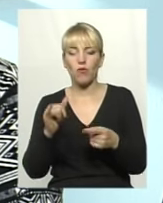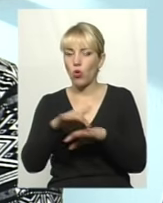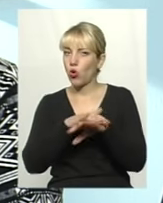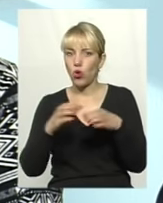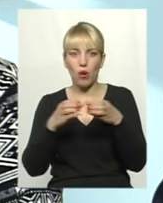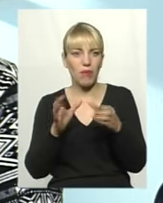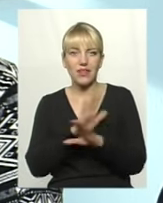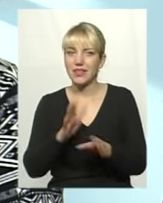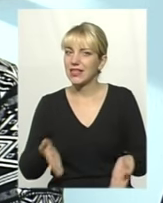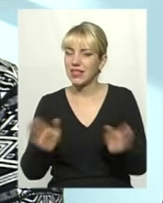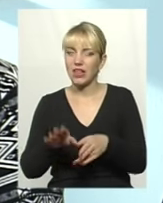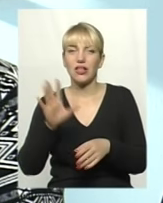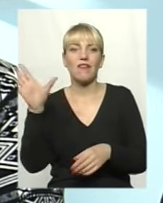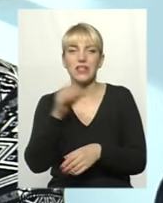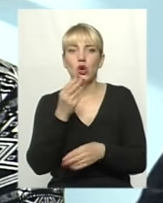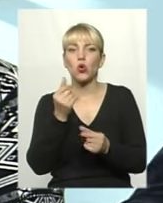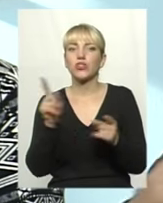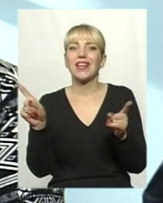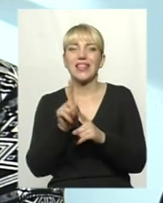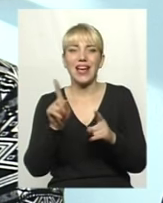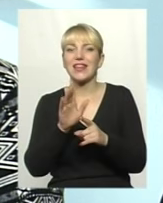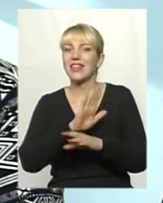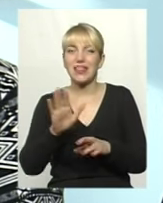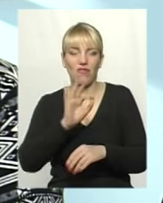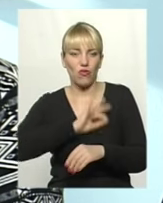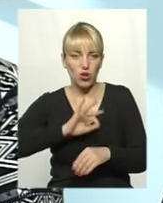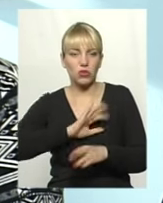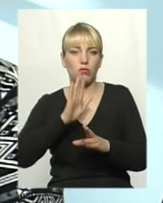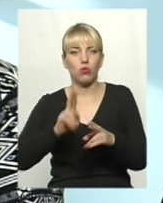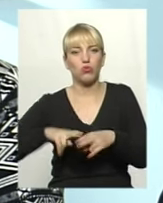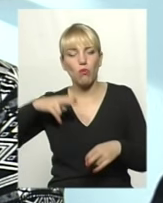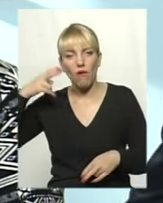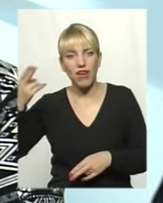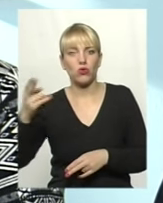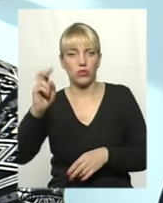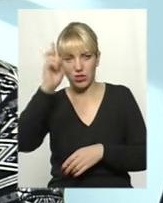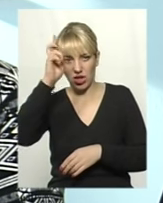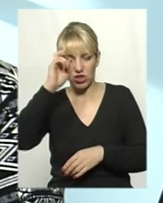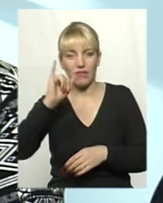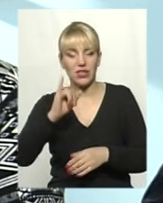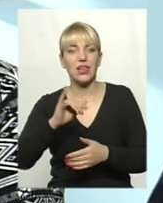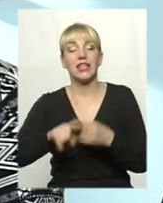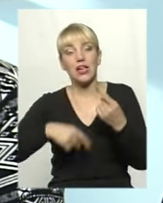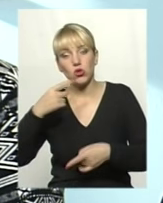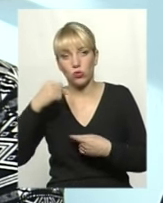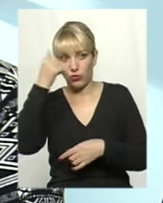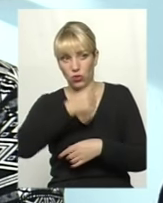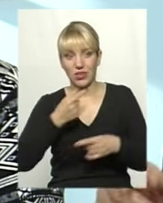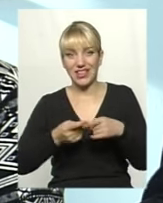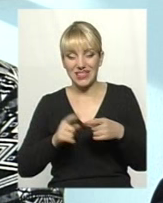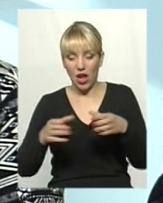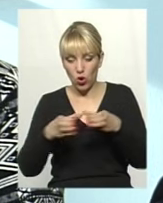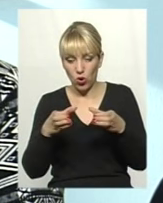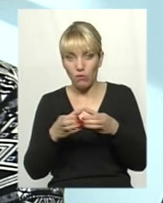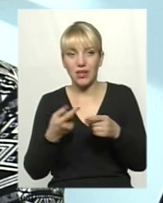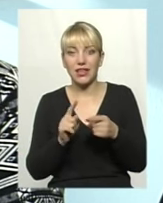залишиться. Тобто всі невикористані кошти будуть повернуті назад до державного бюджету. І на наступний рік вже ця громада отримує